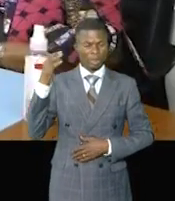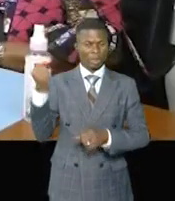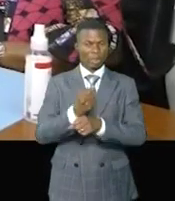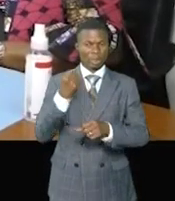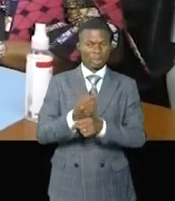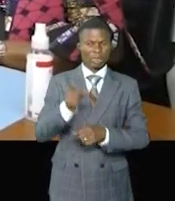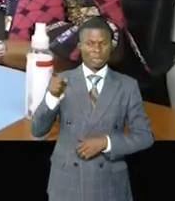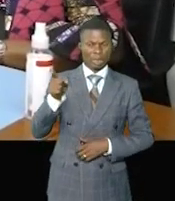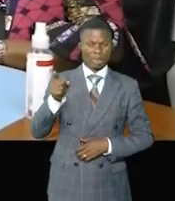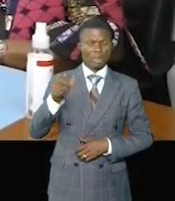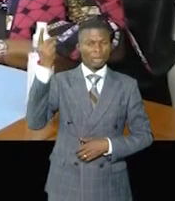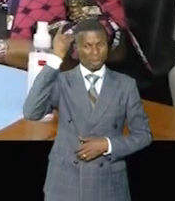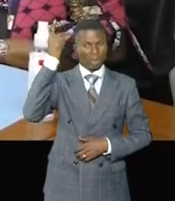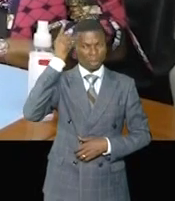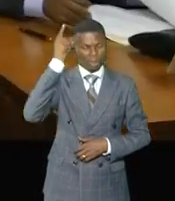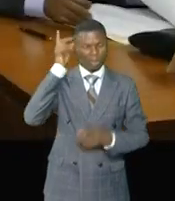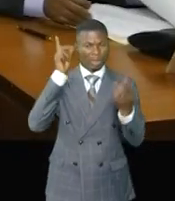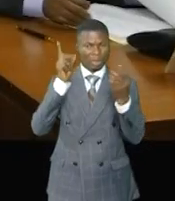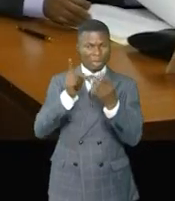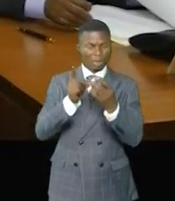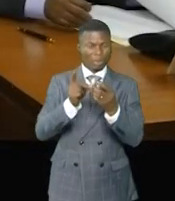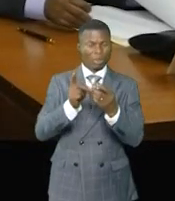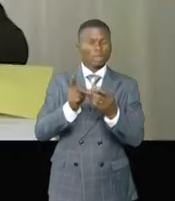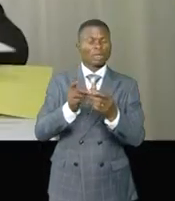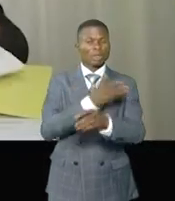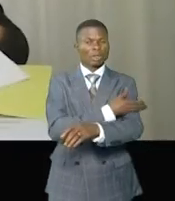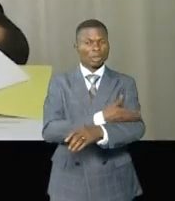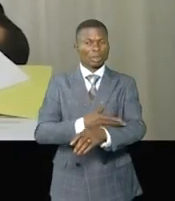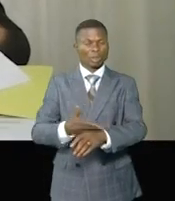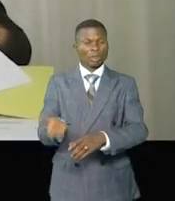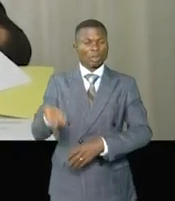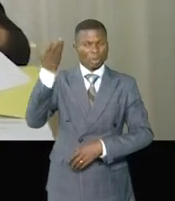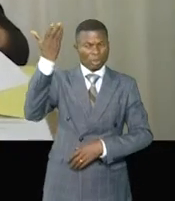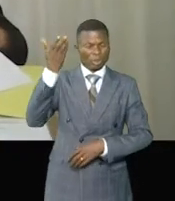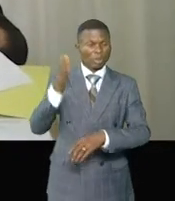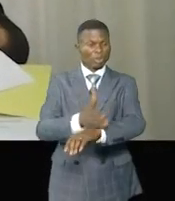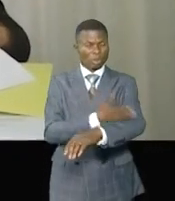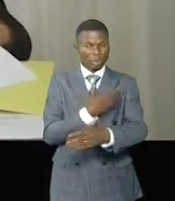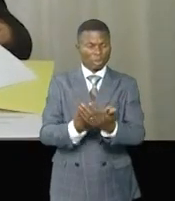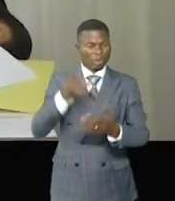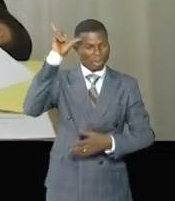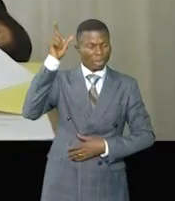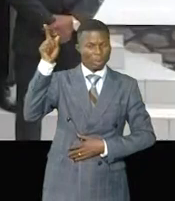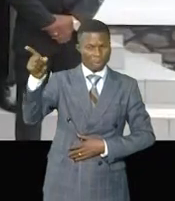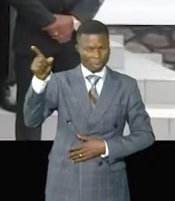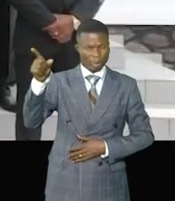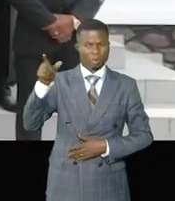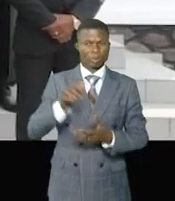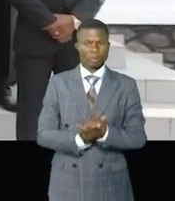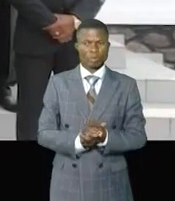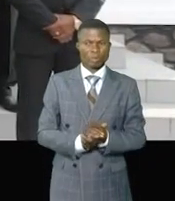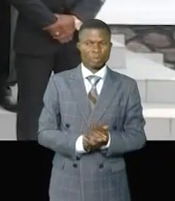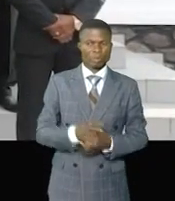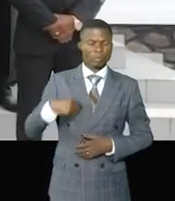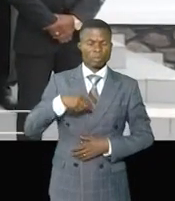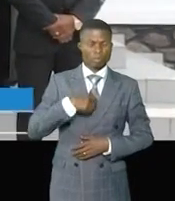Nkulu, Kinshasa a connu une décélération de l'inflation contre une accélération à Lubumbashi. On note